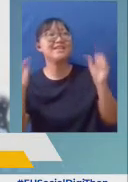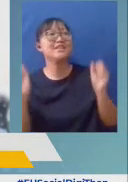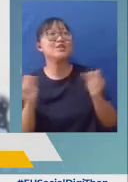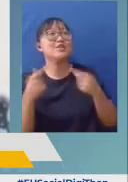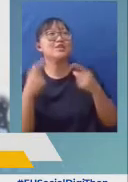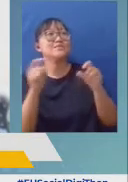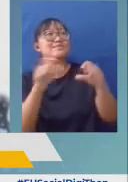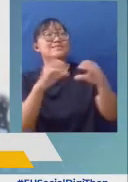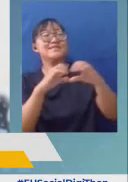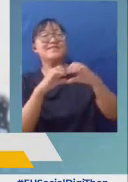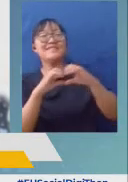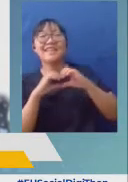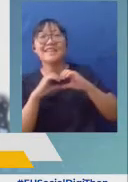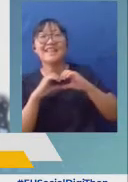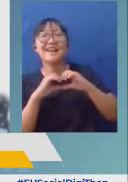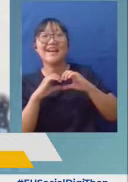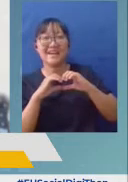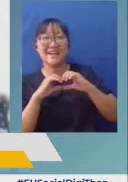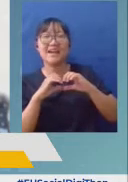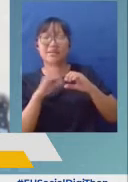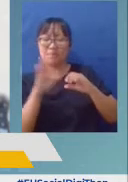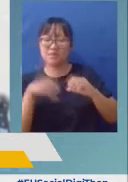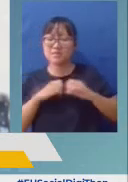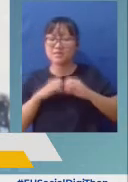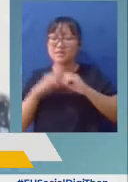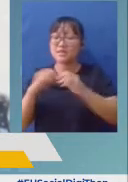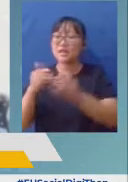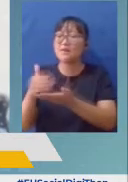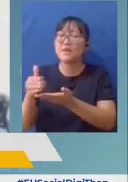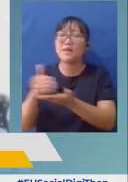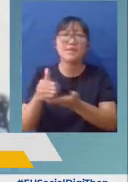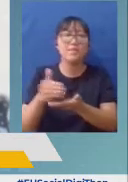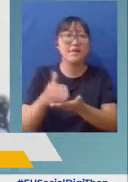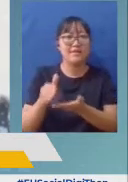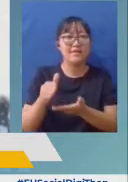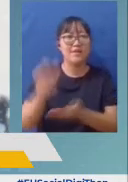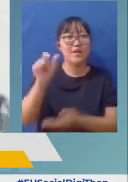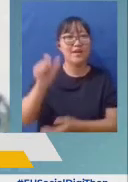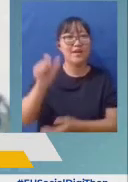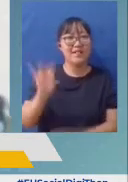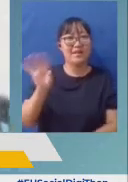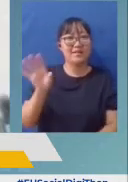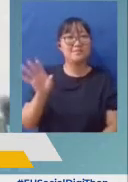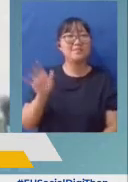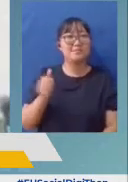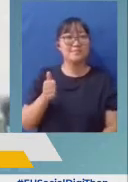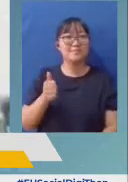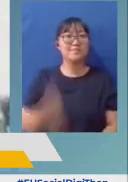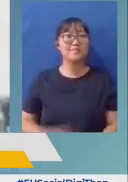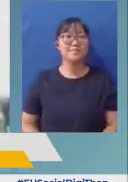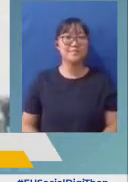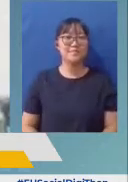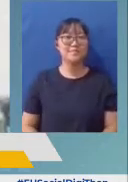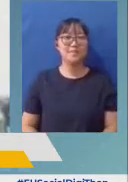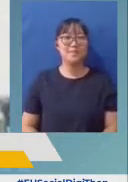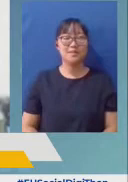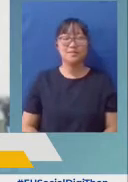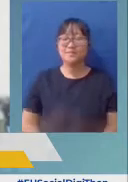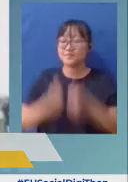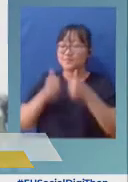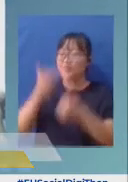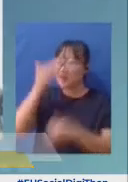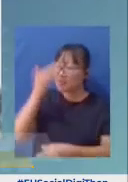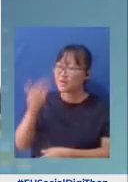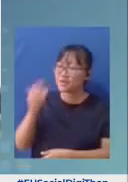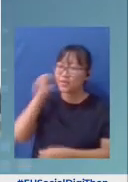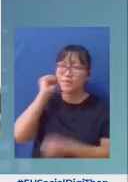dia hanya bisa membagikan cinta pada orang lain. Baik. Itu Ibu Dini. Baik, terima kasih Bu Diana, keren banget